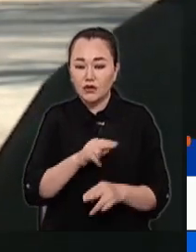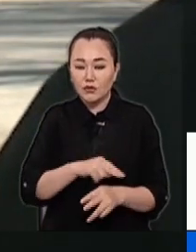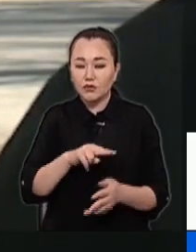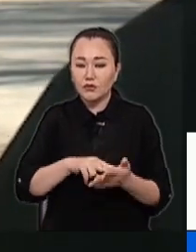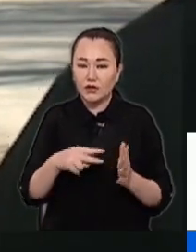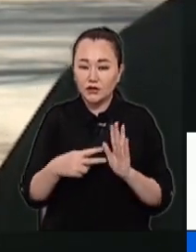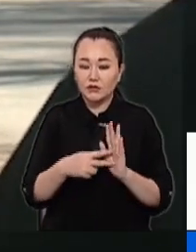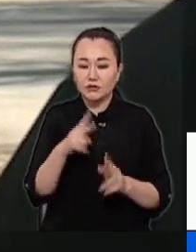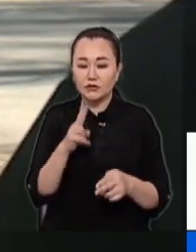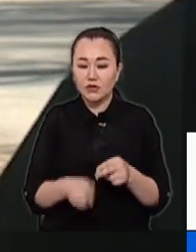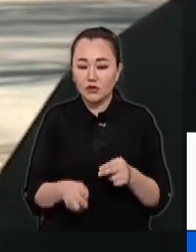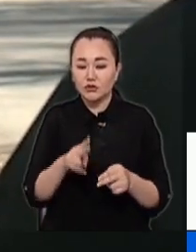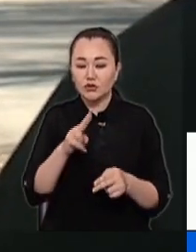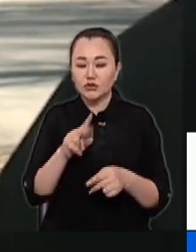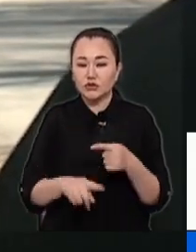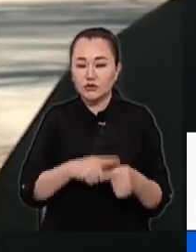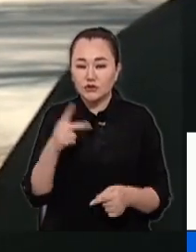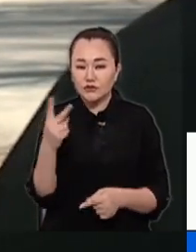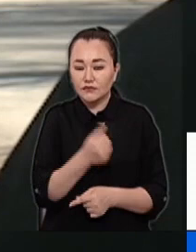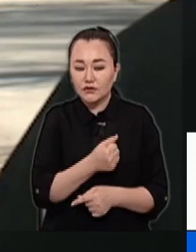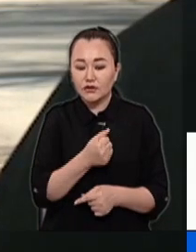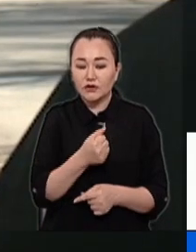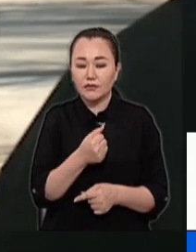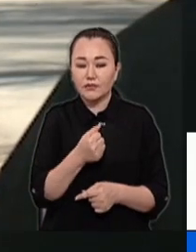планируем закончить в течение